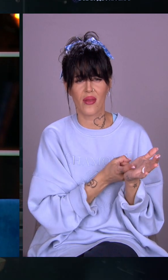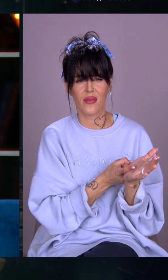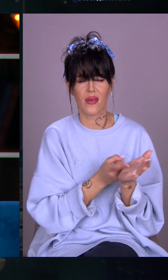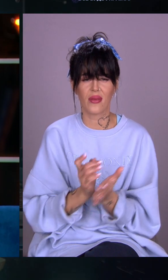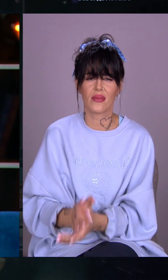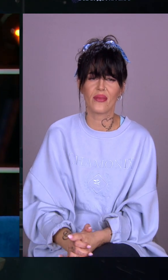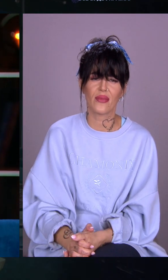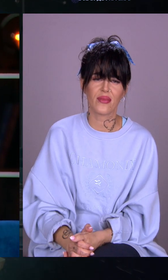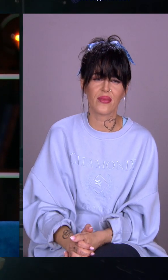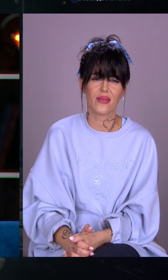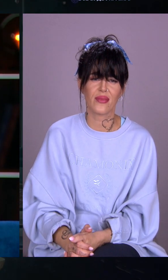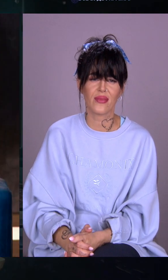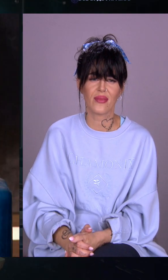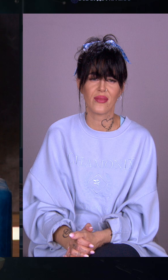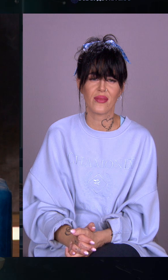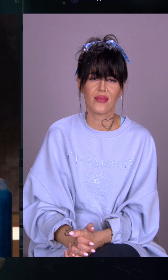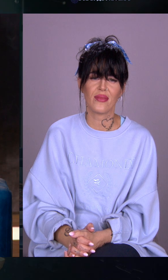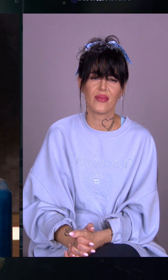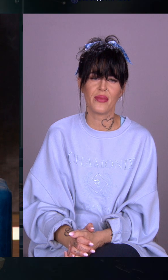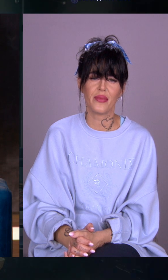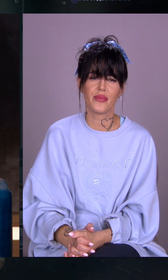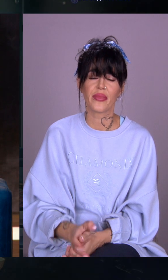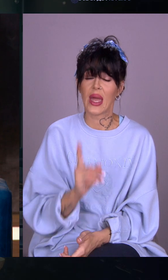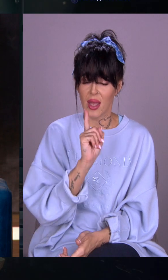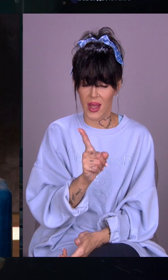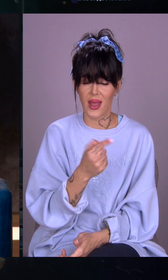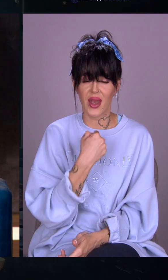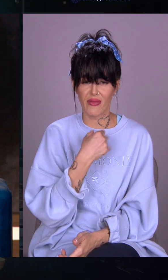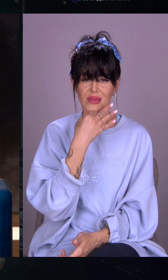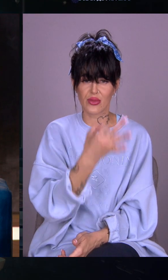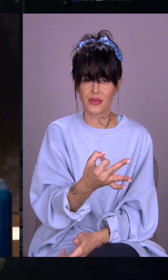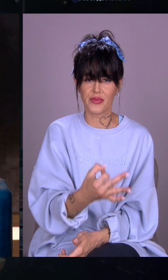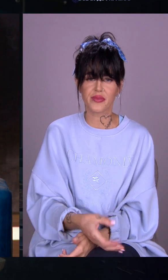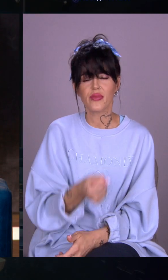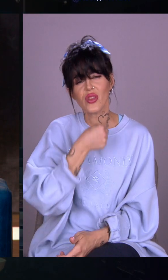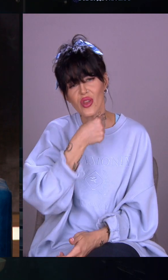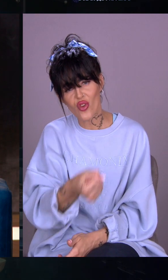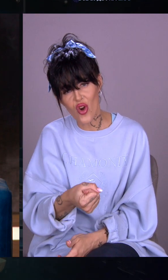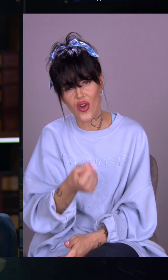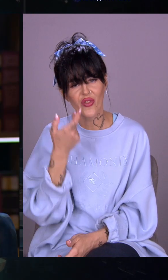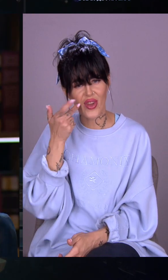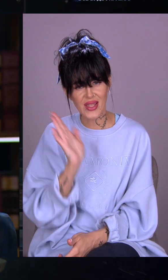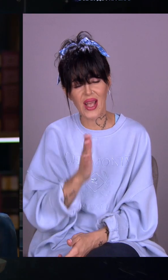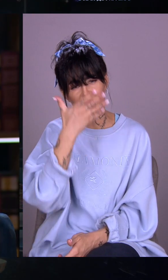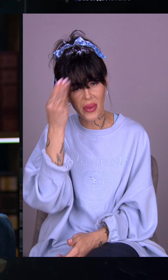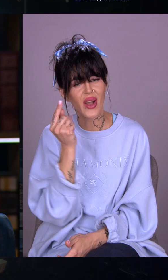прописано? Це прописано. Слухайте, я вам скажу ті речі, які навіть дорослі завжди